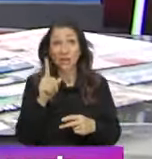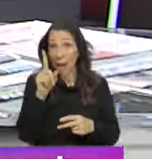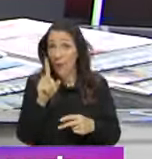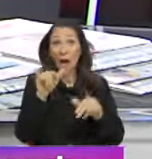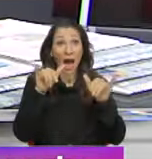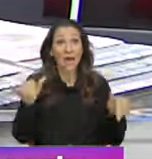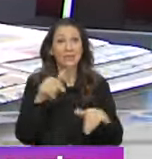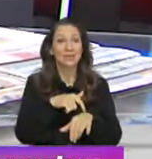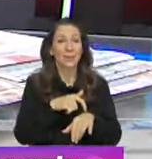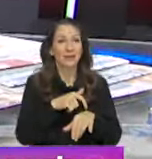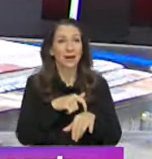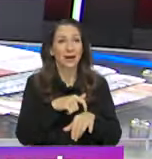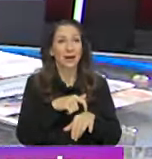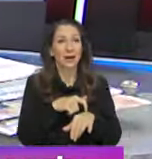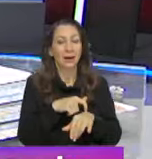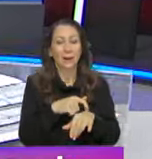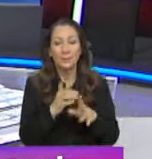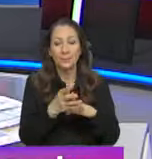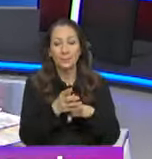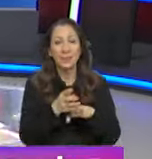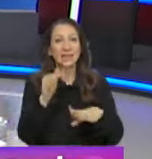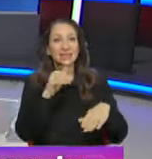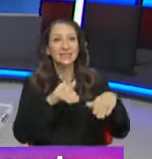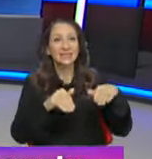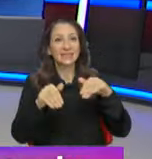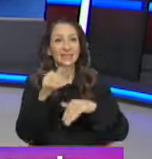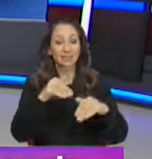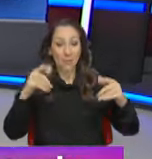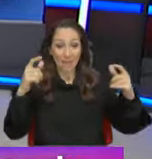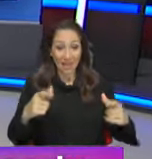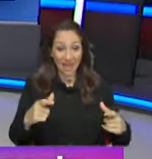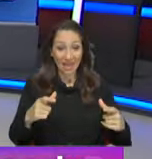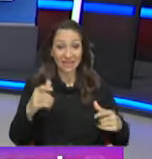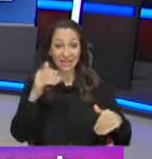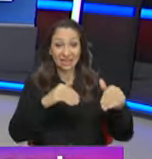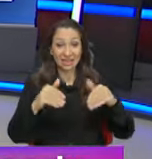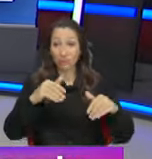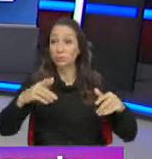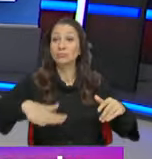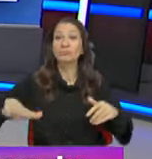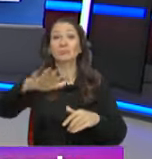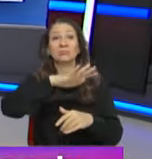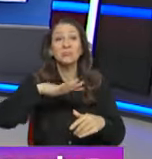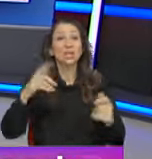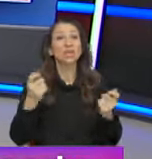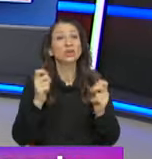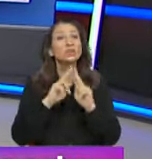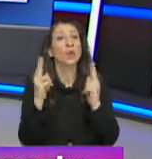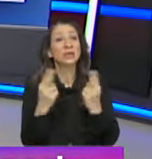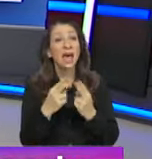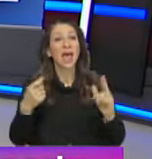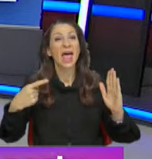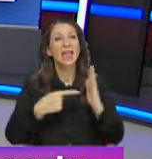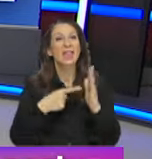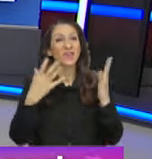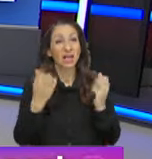aynı zamanda e Seçim meydanlarında seçim sahalarında iş dünyasında hedef